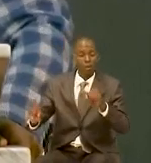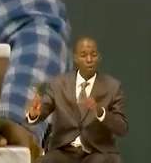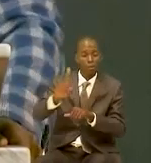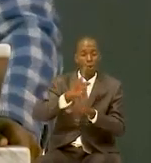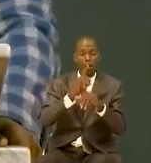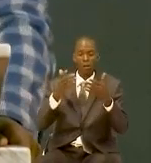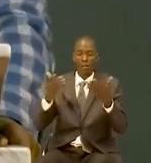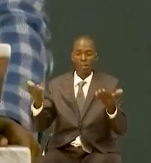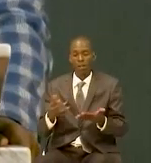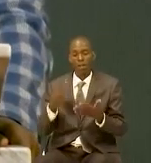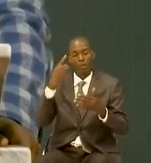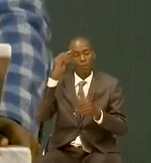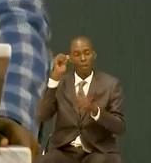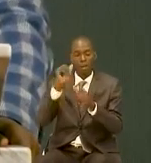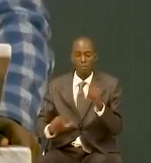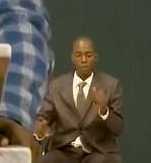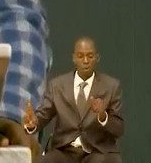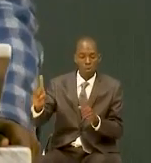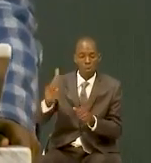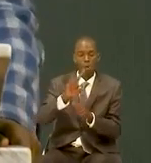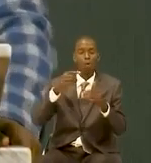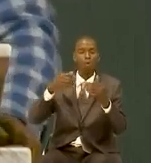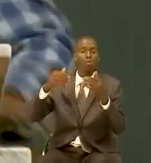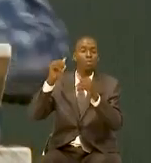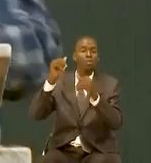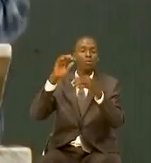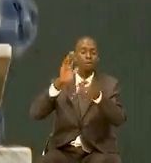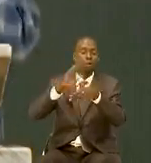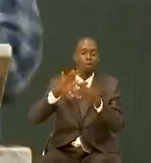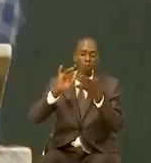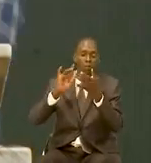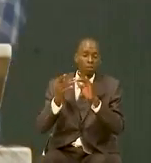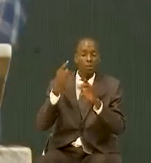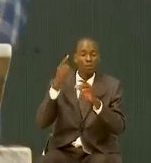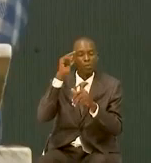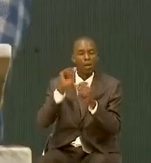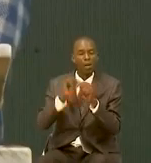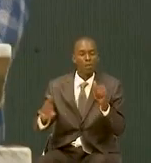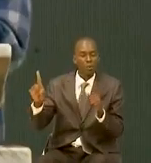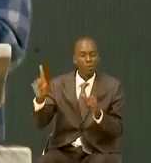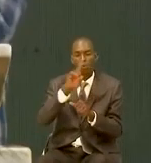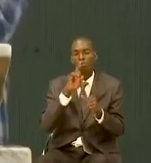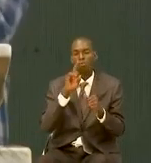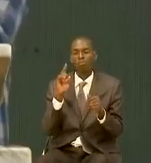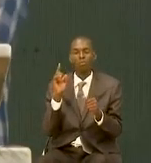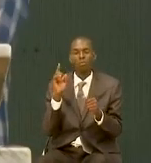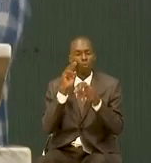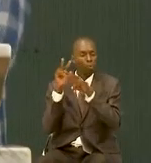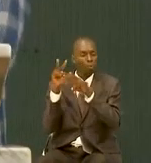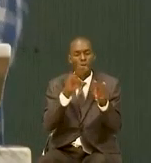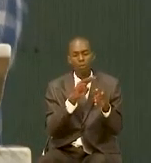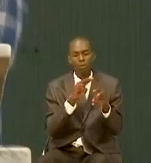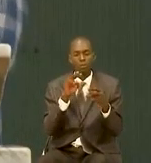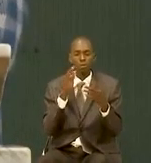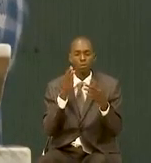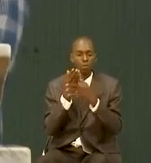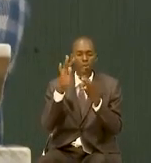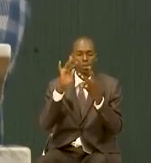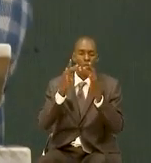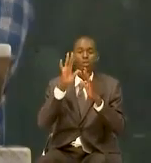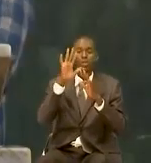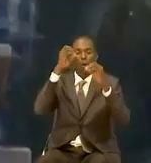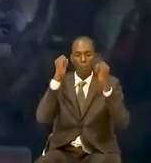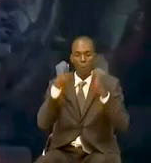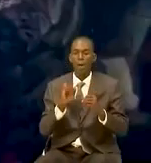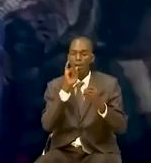nye mmadụ niile ebe ahụ, nye mmadụ niile na-aṅa ntị nke tụrụ anyị, ike gị esonyeworo